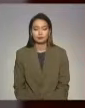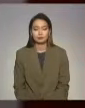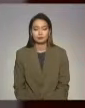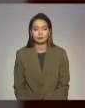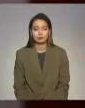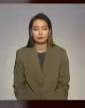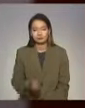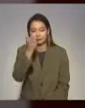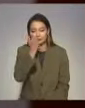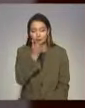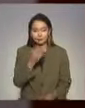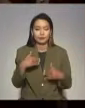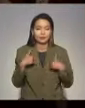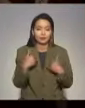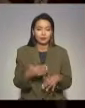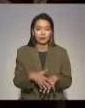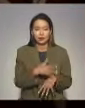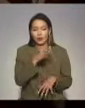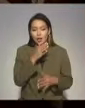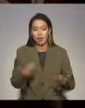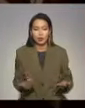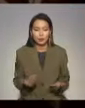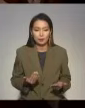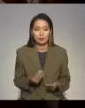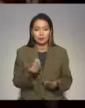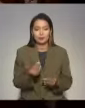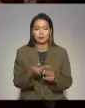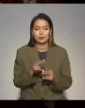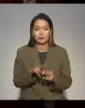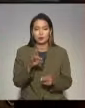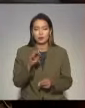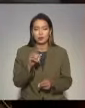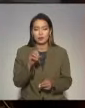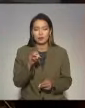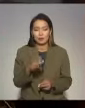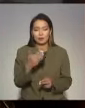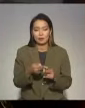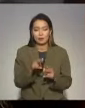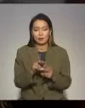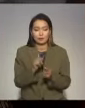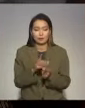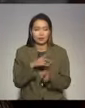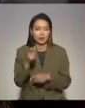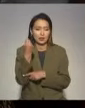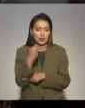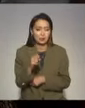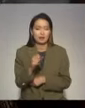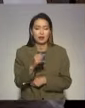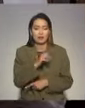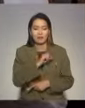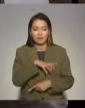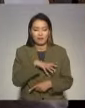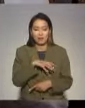Слова благодарности, пожелания долгих лет жизни. В доме Кожатая Никибаева очередные гости. С годовщиной Победы ветерана Великой